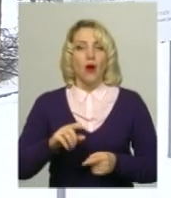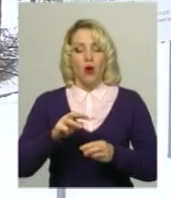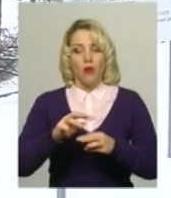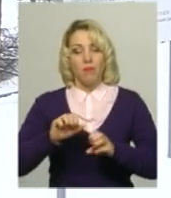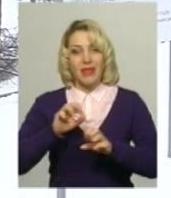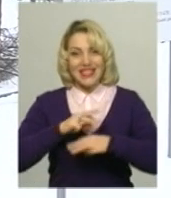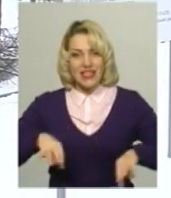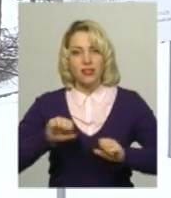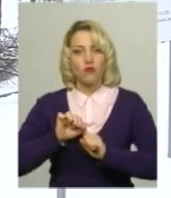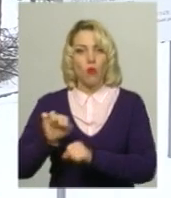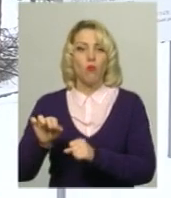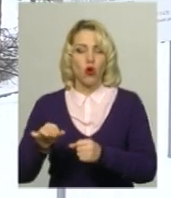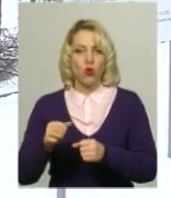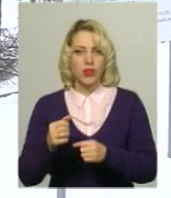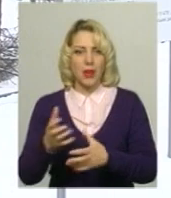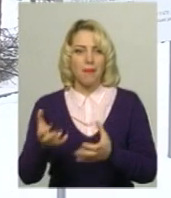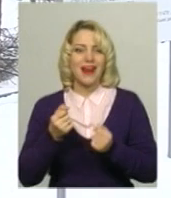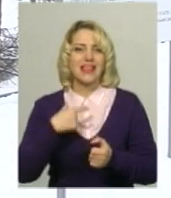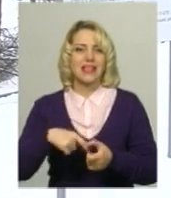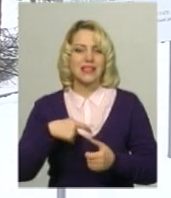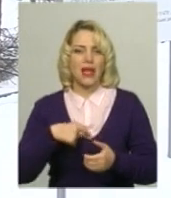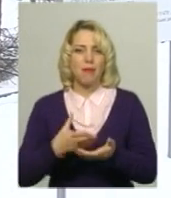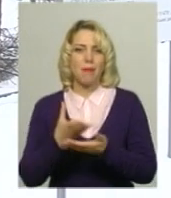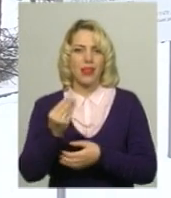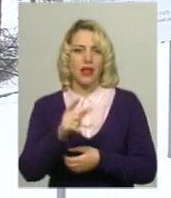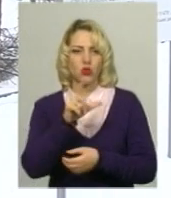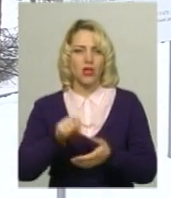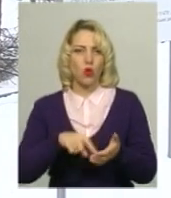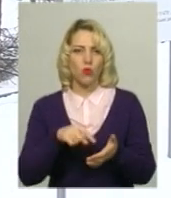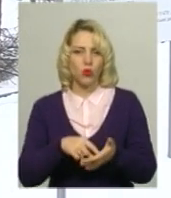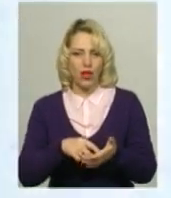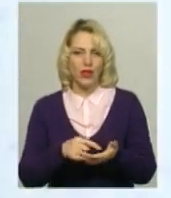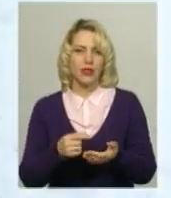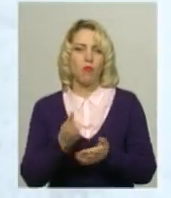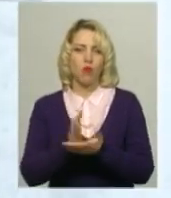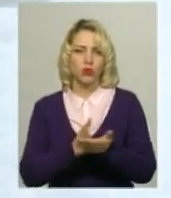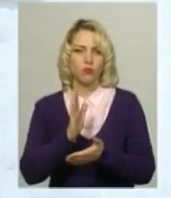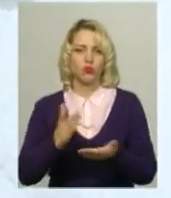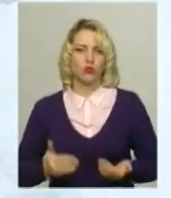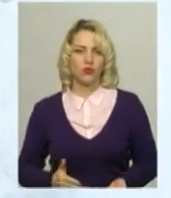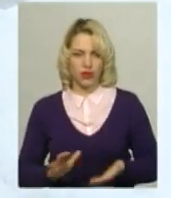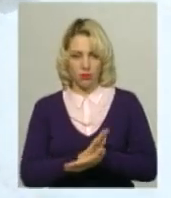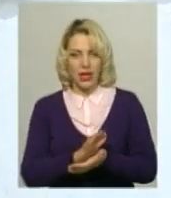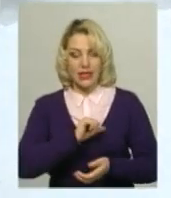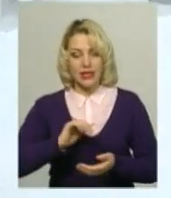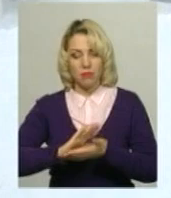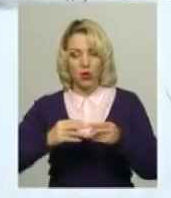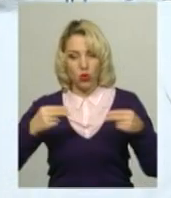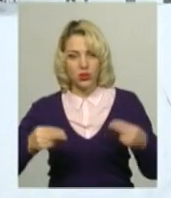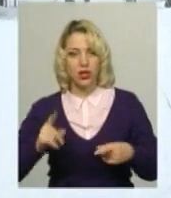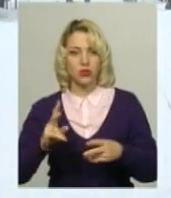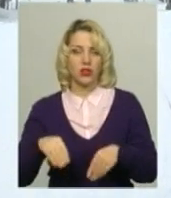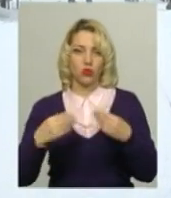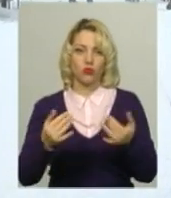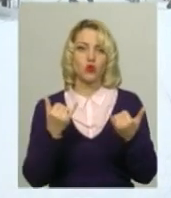плату за комунальні послуги і будуть проживати безкоштовно. Самі ж контрактники, у яким нададуть житло у